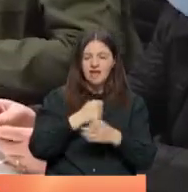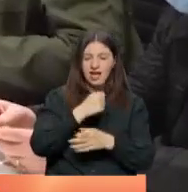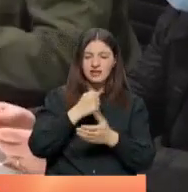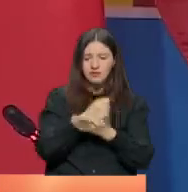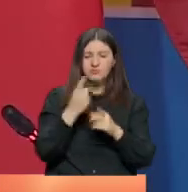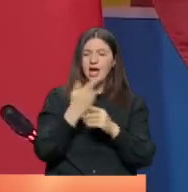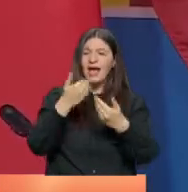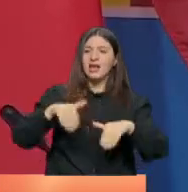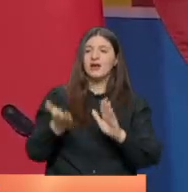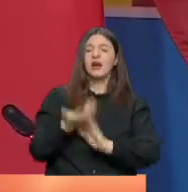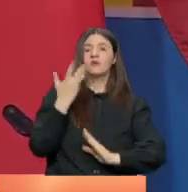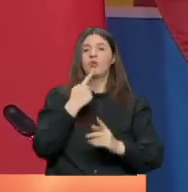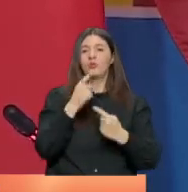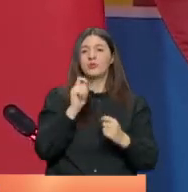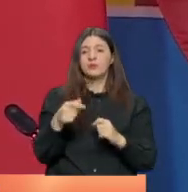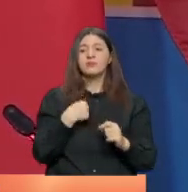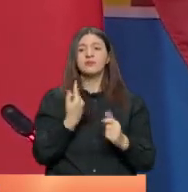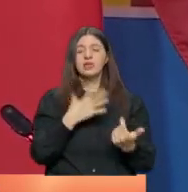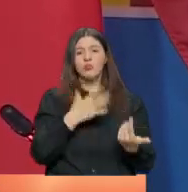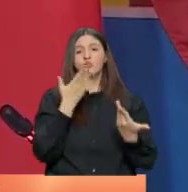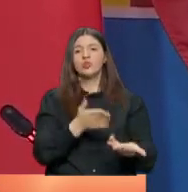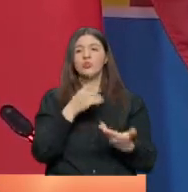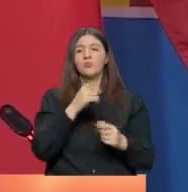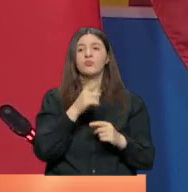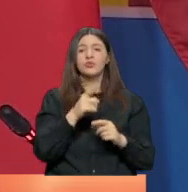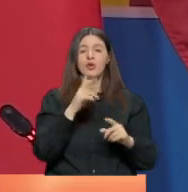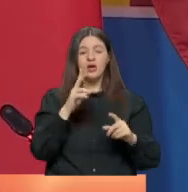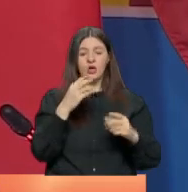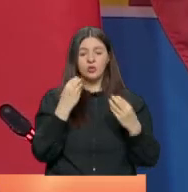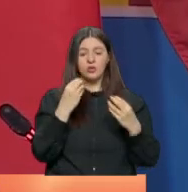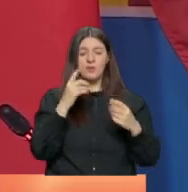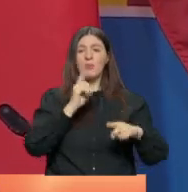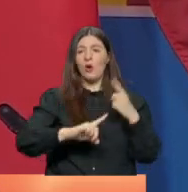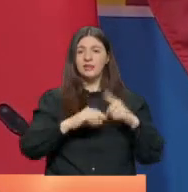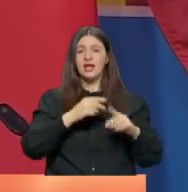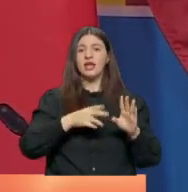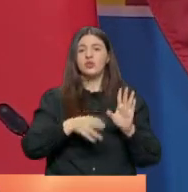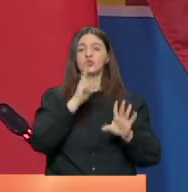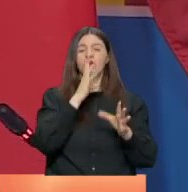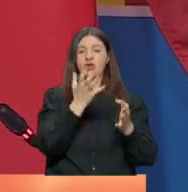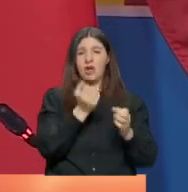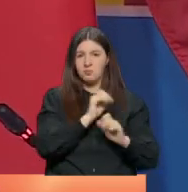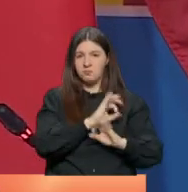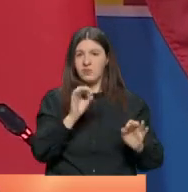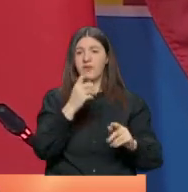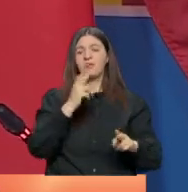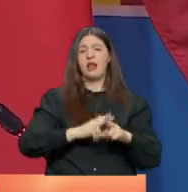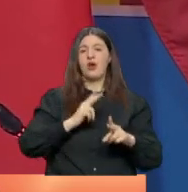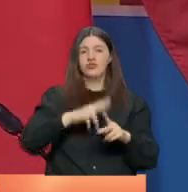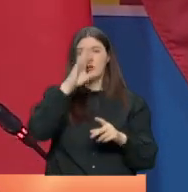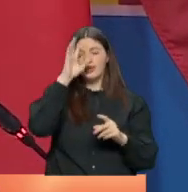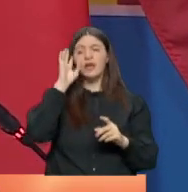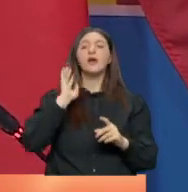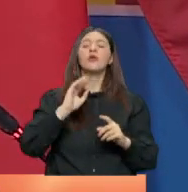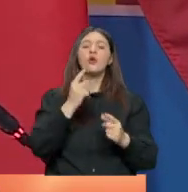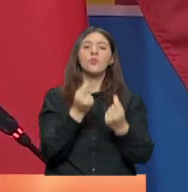engelinin kalkmasına vurgu yapıldı. Temennimiz odur ki bu denge politikalarıyla netice alalım ve bir an önce de